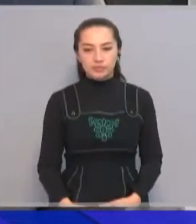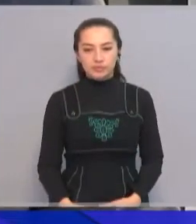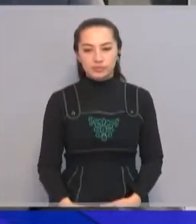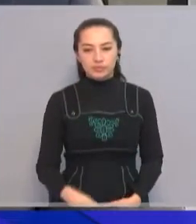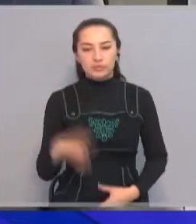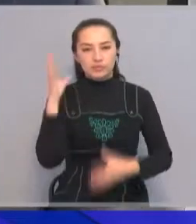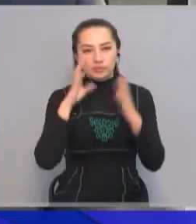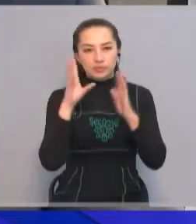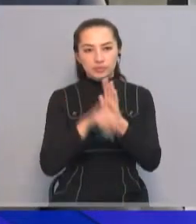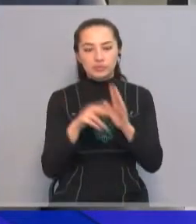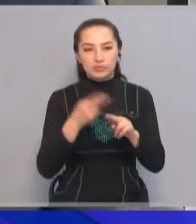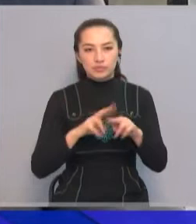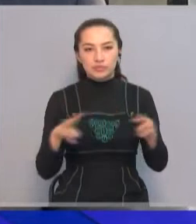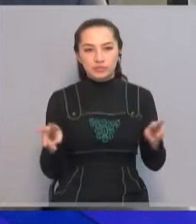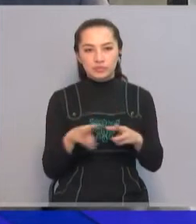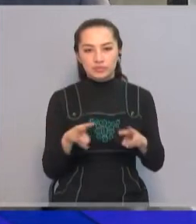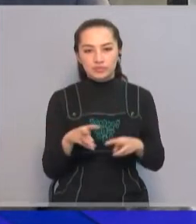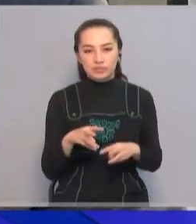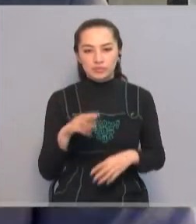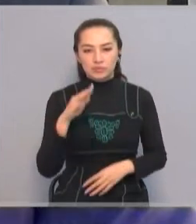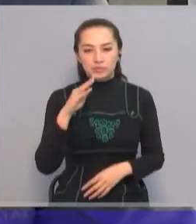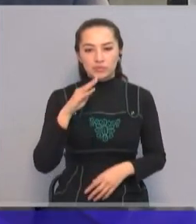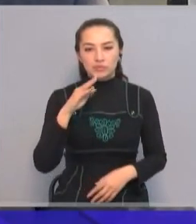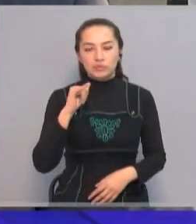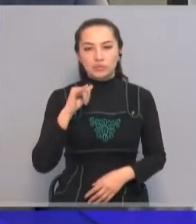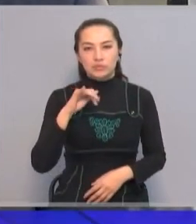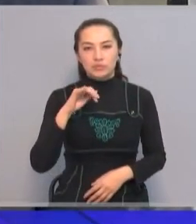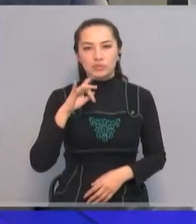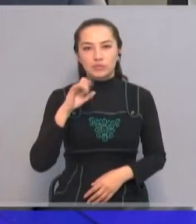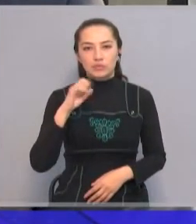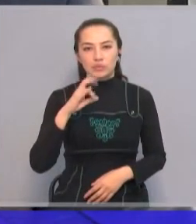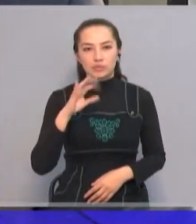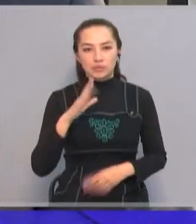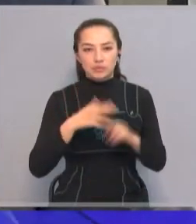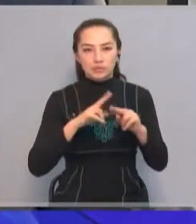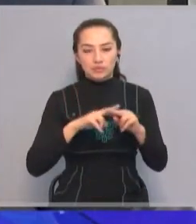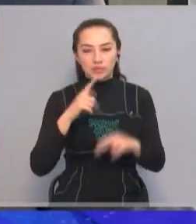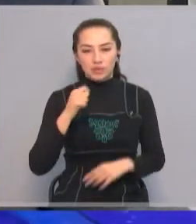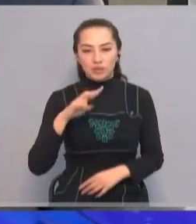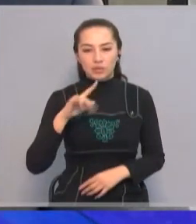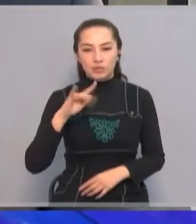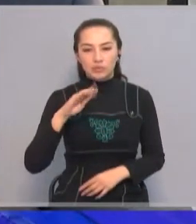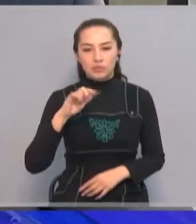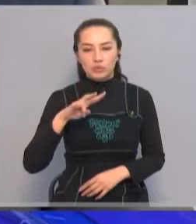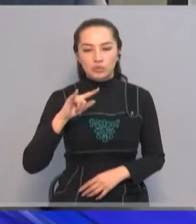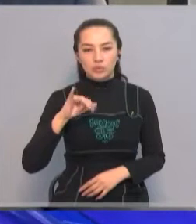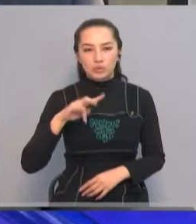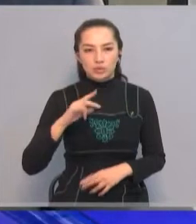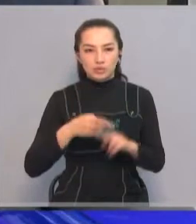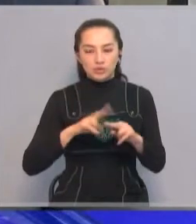Біздің университетіміздің президенті Жоронов Ғалымжан Мұратұлы біздің спортшыларға мәдениетке